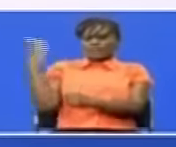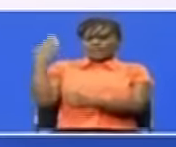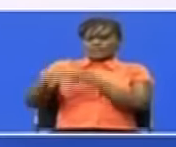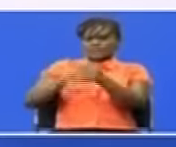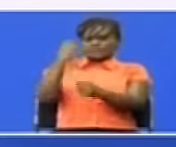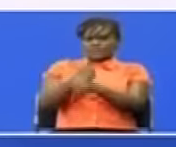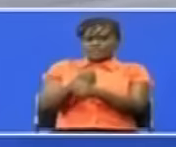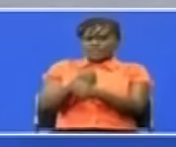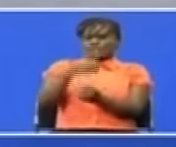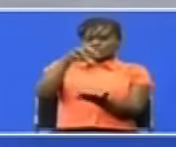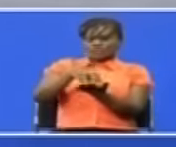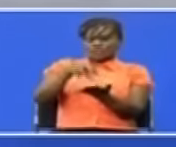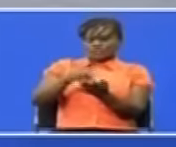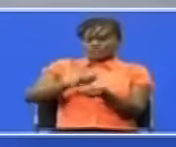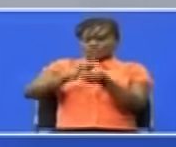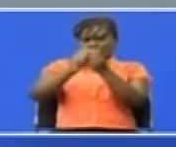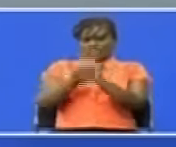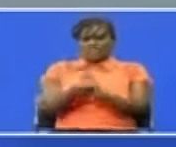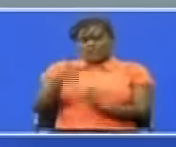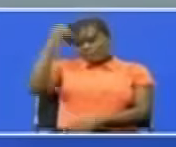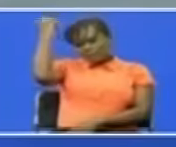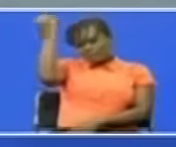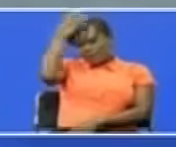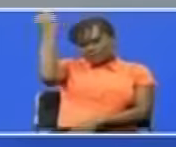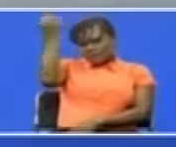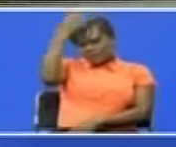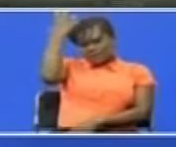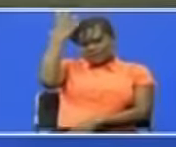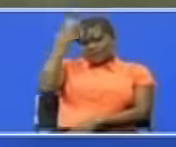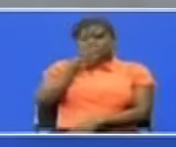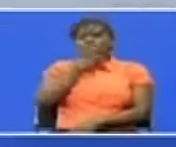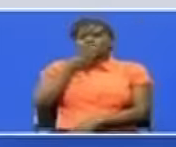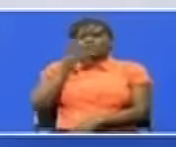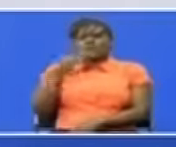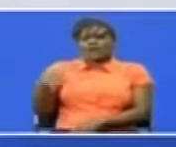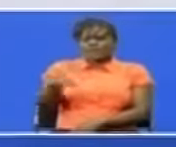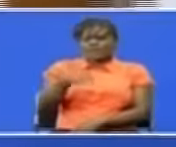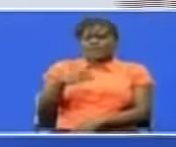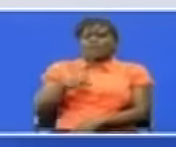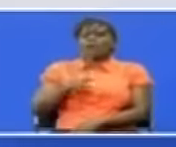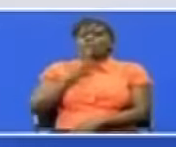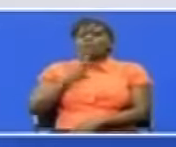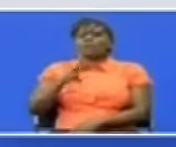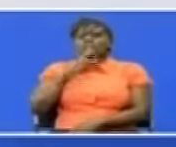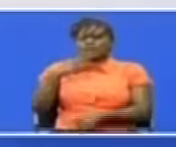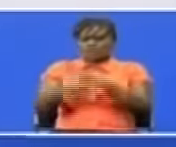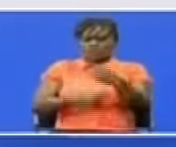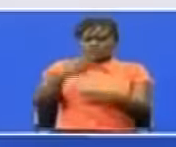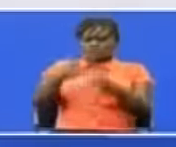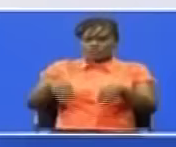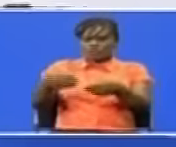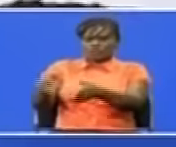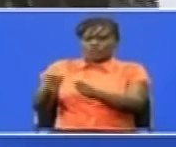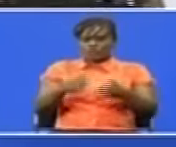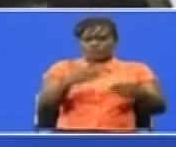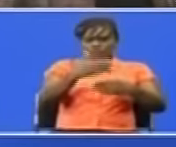unaendelea kupata taswira tofauti. Katika bandari ya Mombasa, shughuli ya kukausha sehemu iliyokuwa na chemichemi inaendelea ili kutoa fursa ya